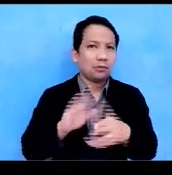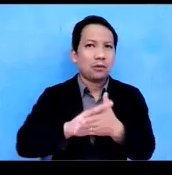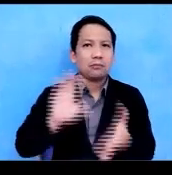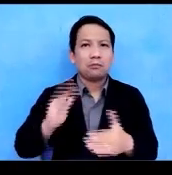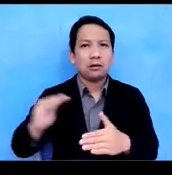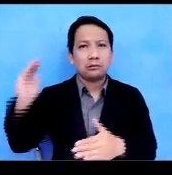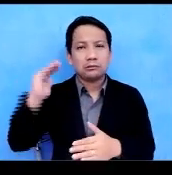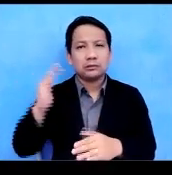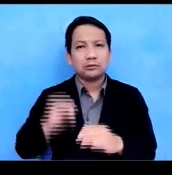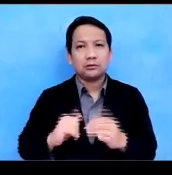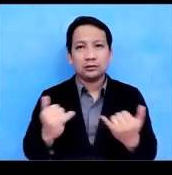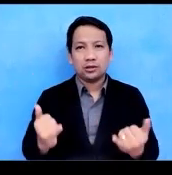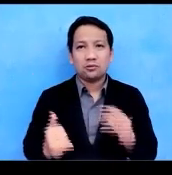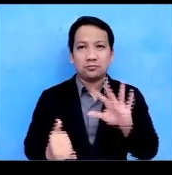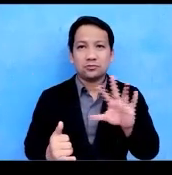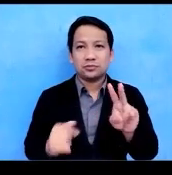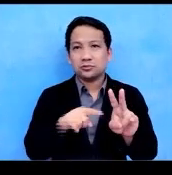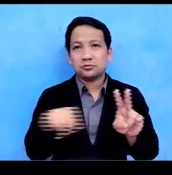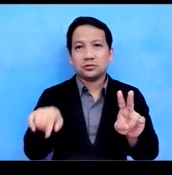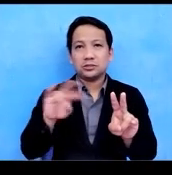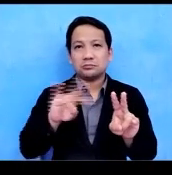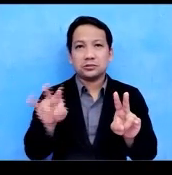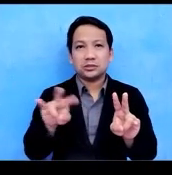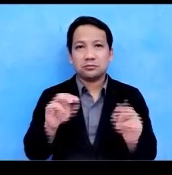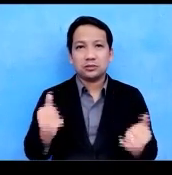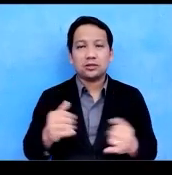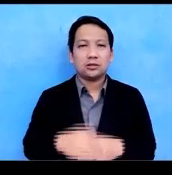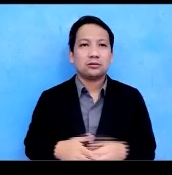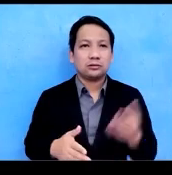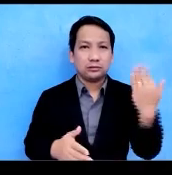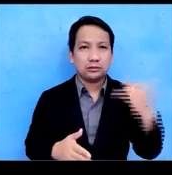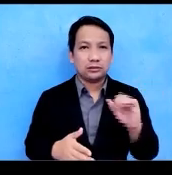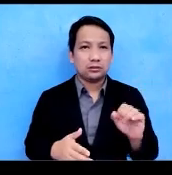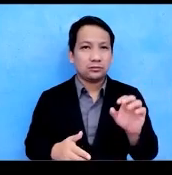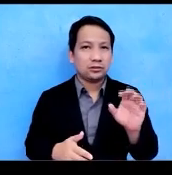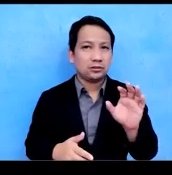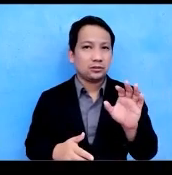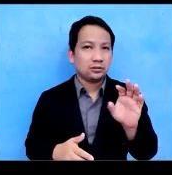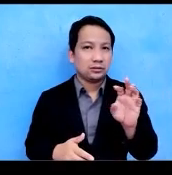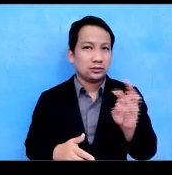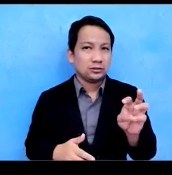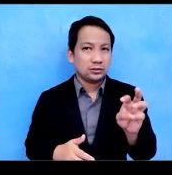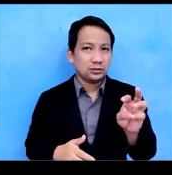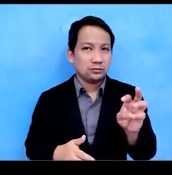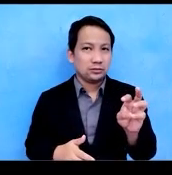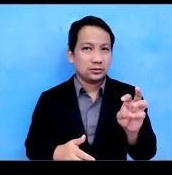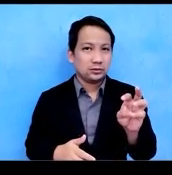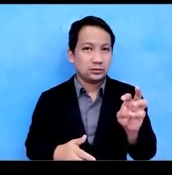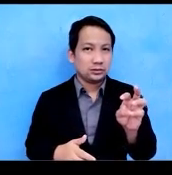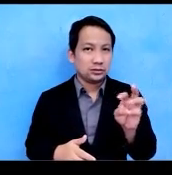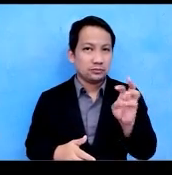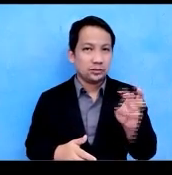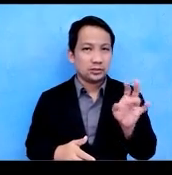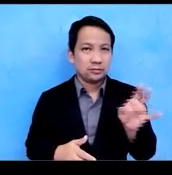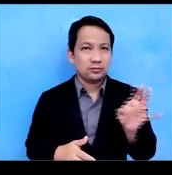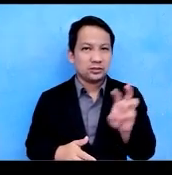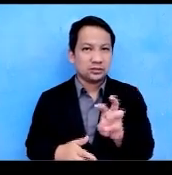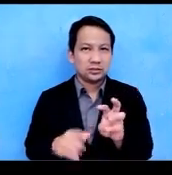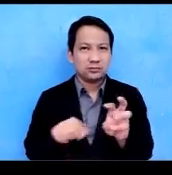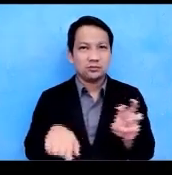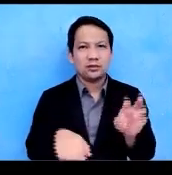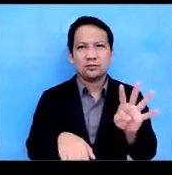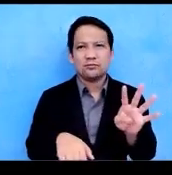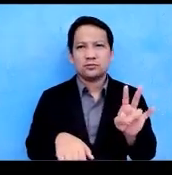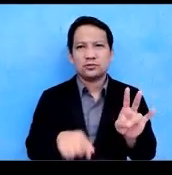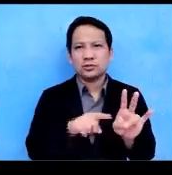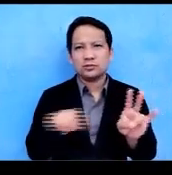hanggang 77 pesos ang litro ng gasolina mula sa dating hanggang 76 pesos lang. Habang ang diesel, higit 47